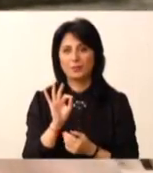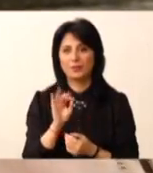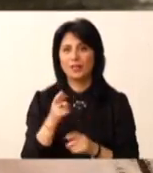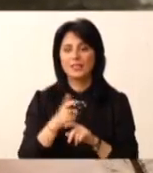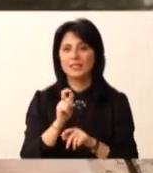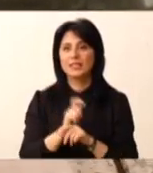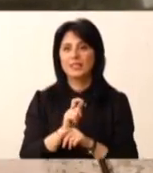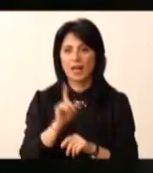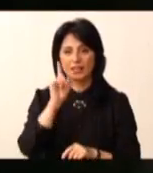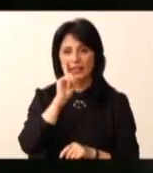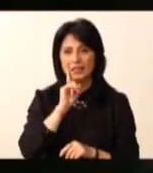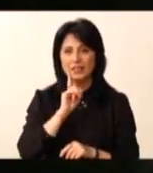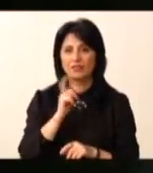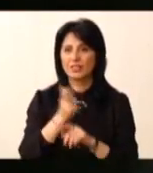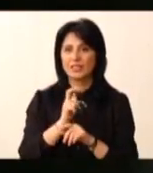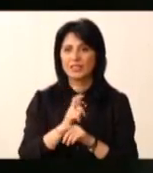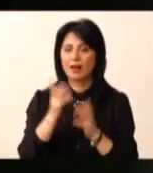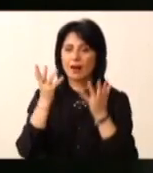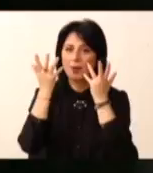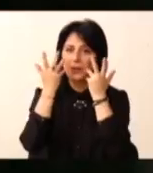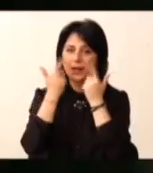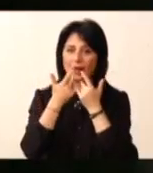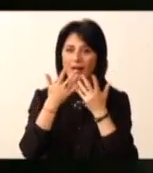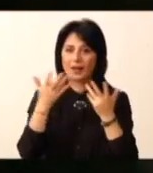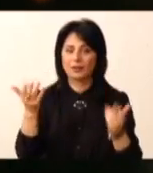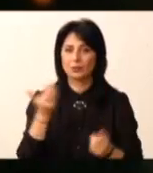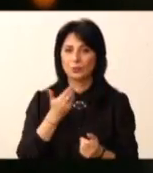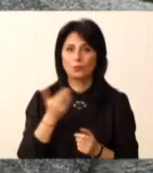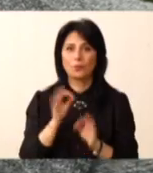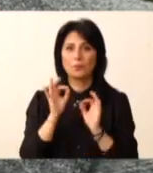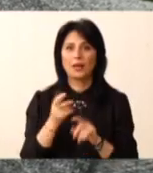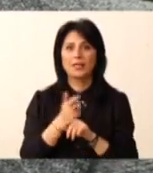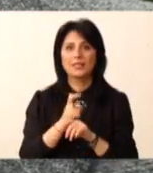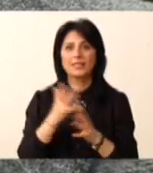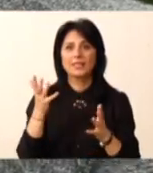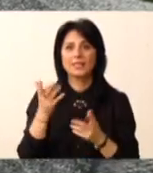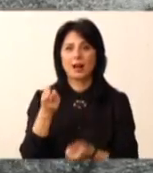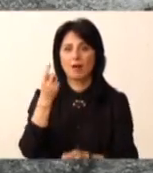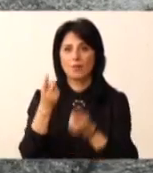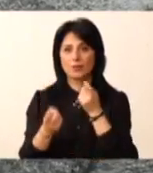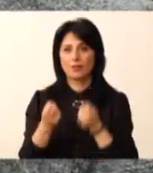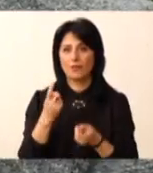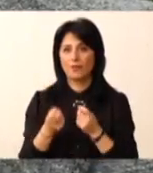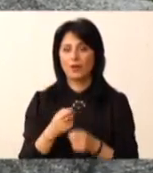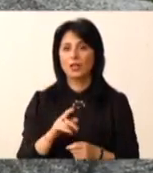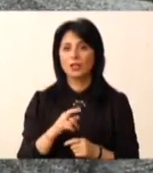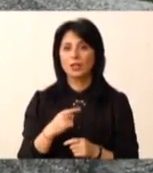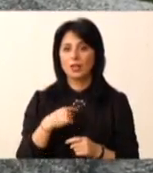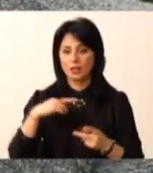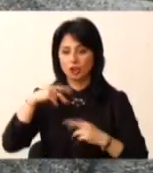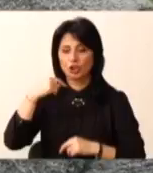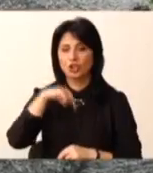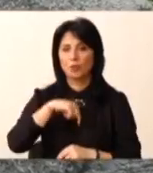ეს არის ძალიან ძალიან სასიამოვნო, ძალიან ფერადი ცხოვრება და მართლა ძალიან დიდი გამოწვევა.